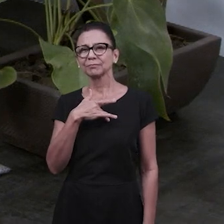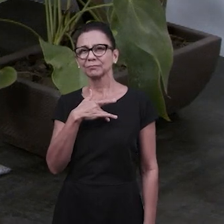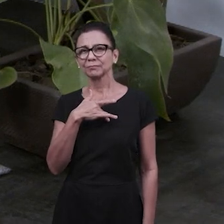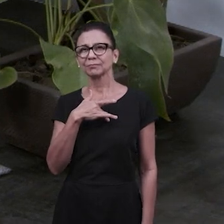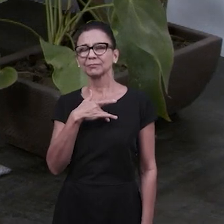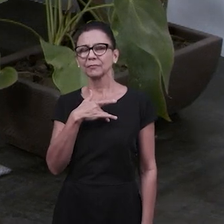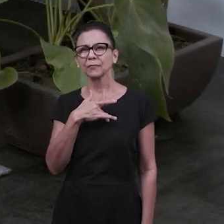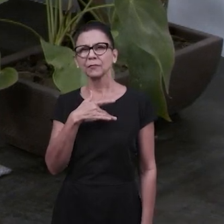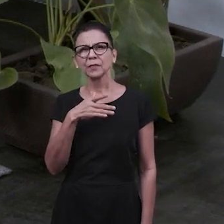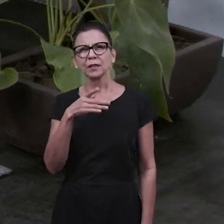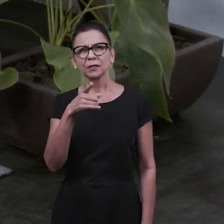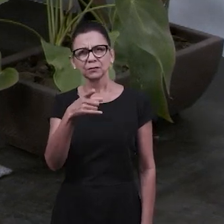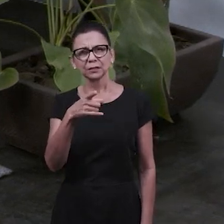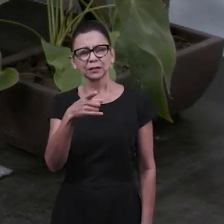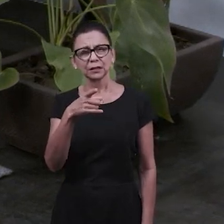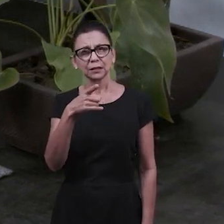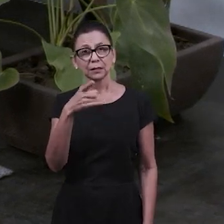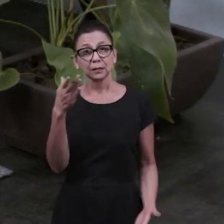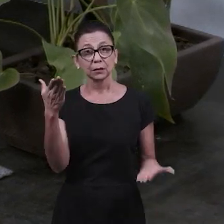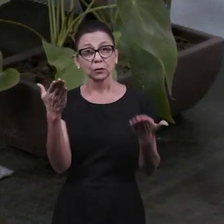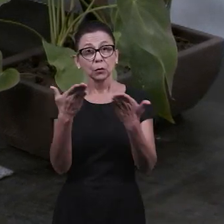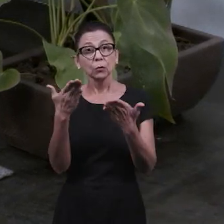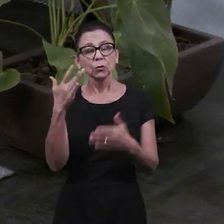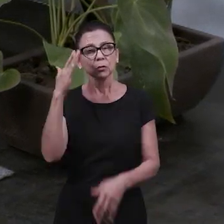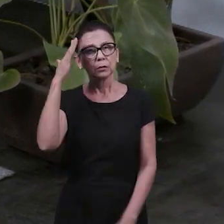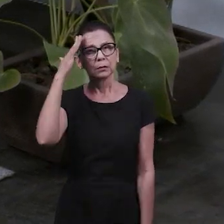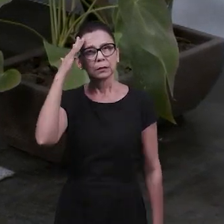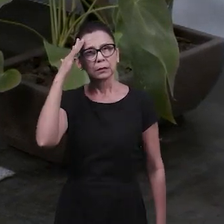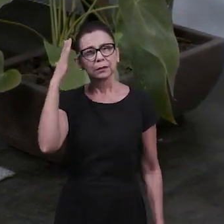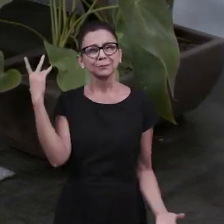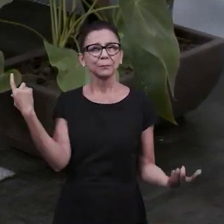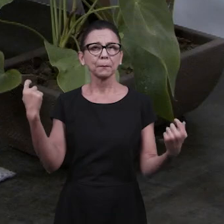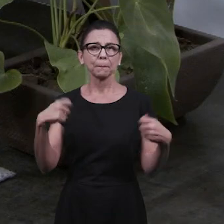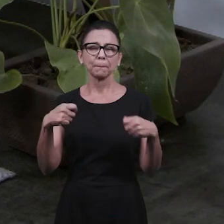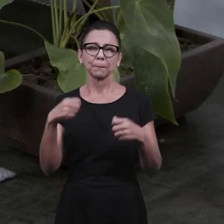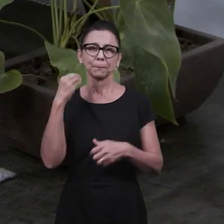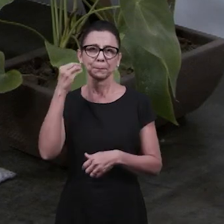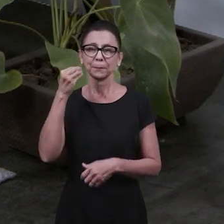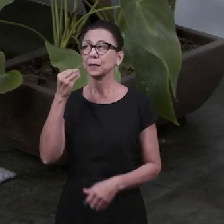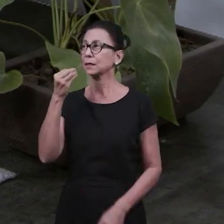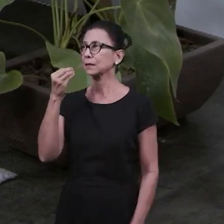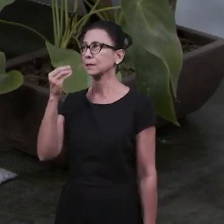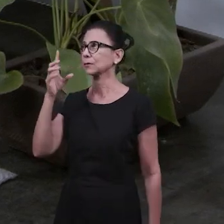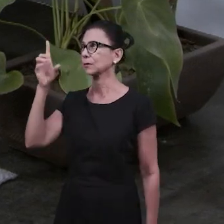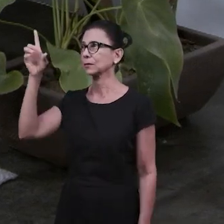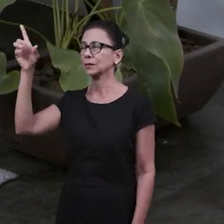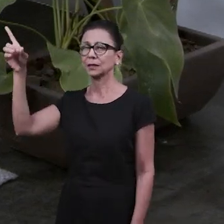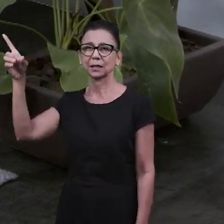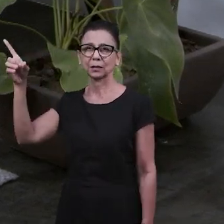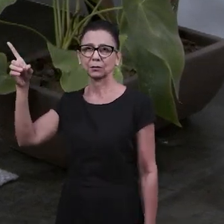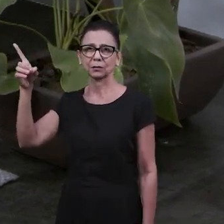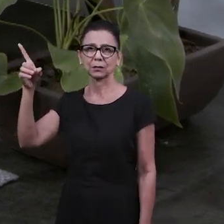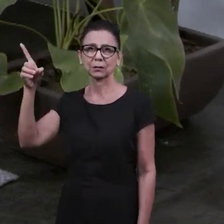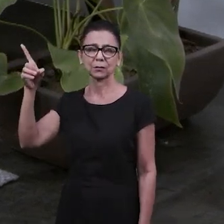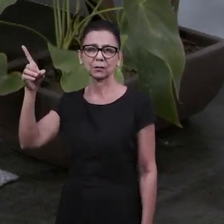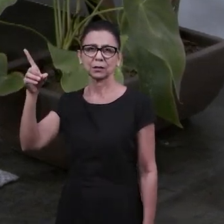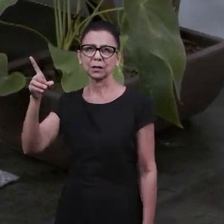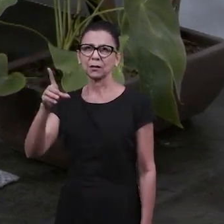cette programmation. Vous qui avez compris aujourd'hui que vous avez besoin d'une expérience avec le Seigneur,